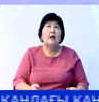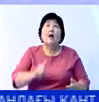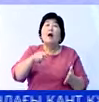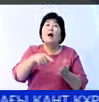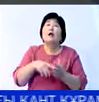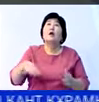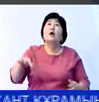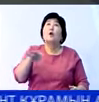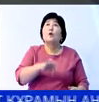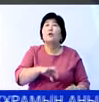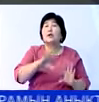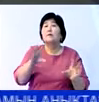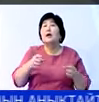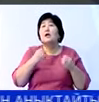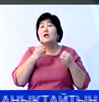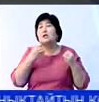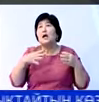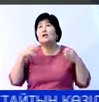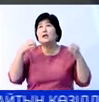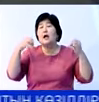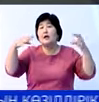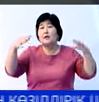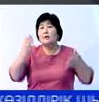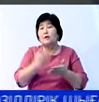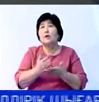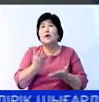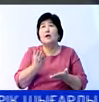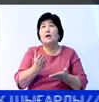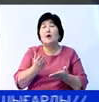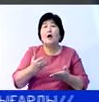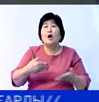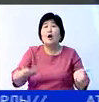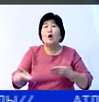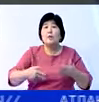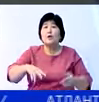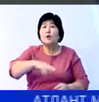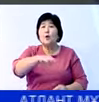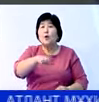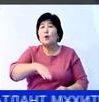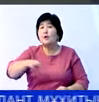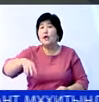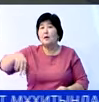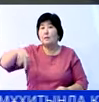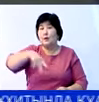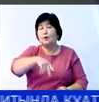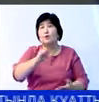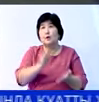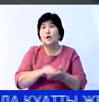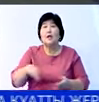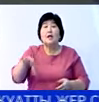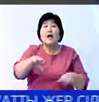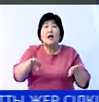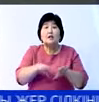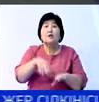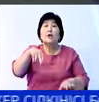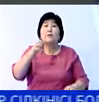ортасына әдемі жақсы жаңа жарықтандырып тұрған, свет болып жанып тұрған пешеходный переход орнатылған әдемі керек. Дәл сондай